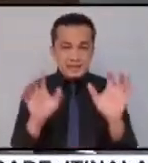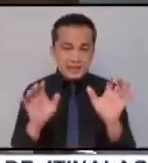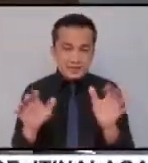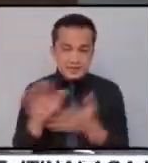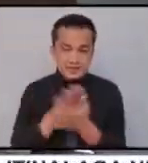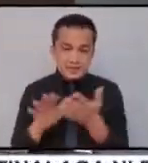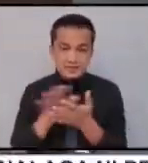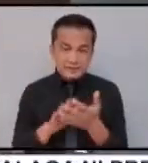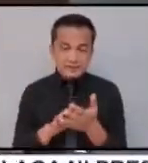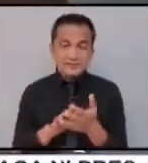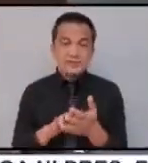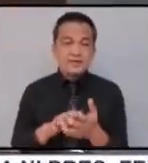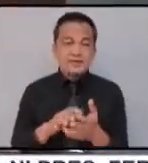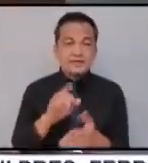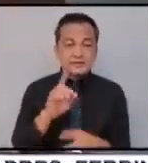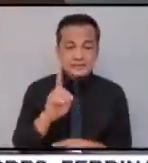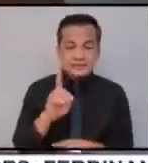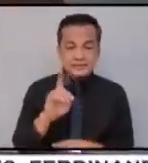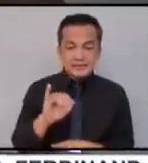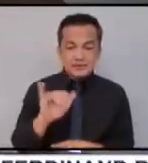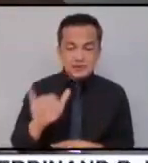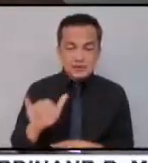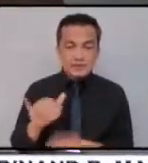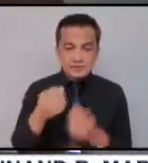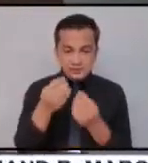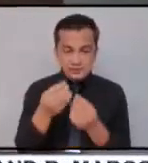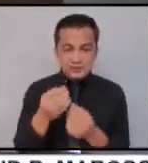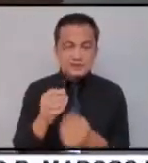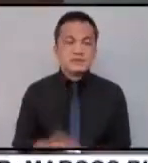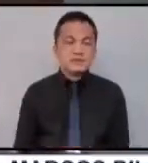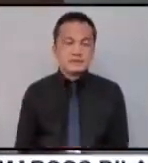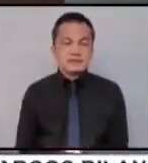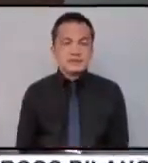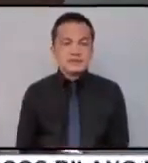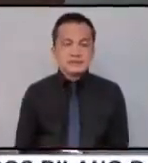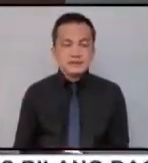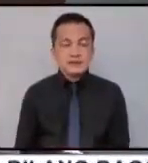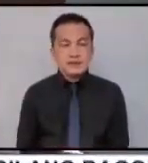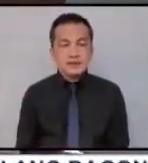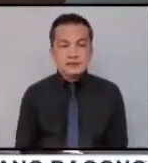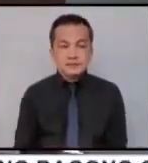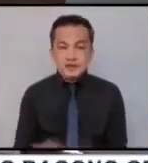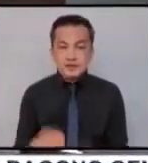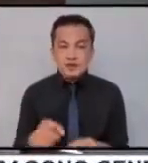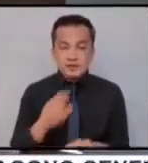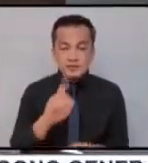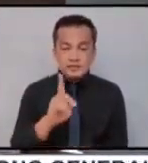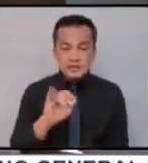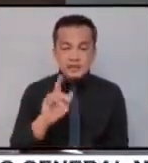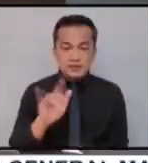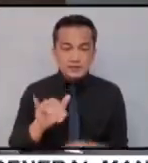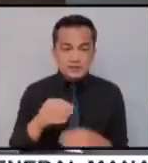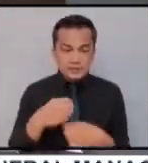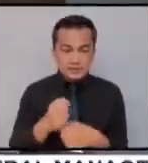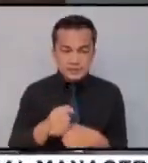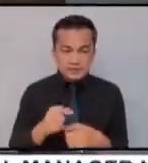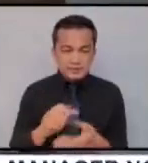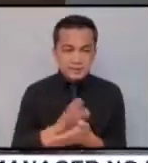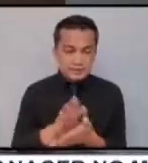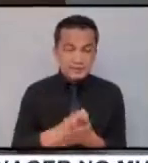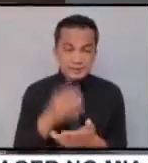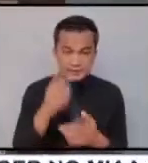inyo this Thursday Arts Day. Kaya naman huwag na nating patagalin pa. Ito po ang mga kakailangan nating materials. Kailangan po natin